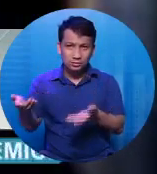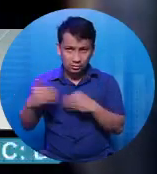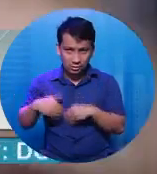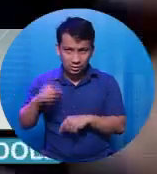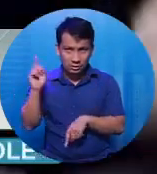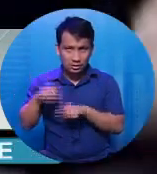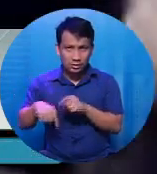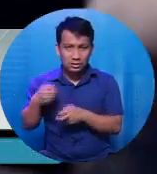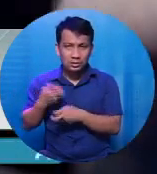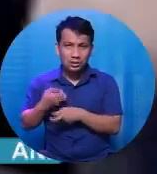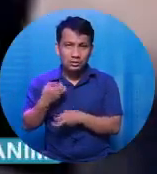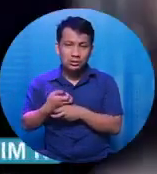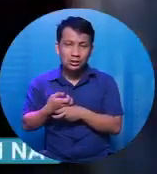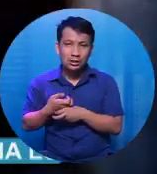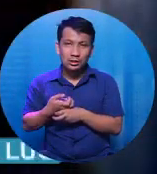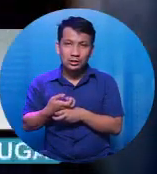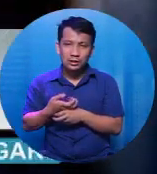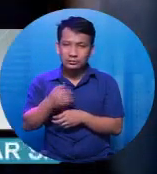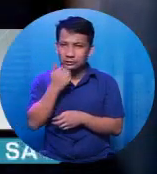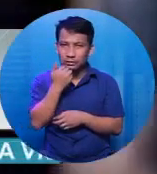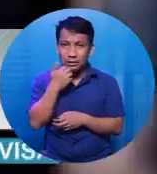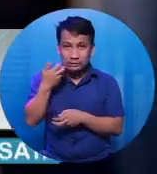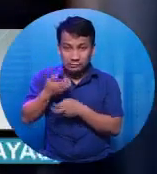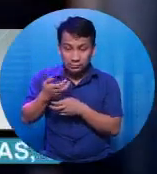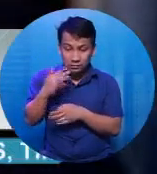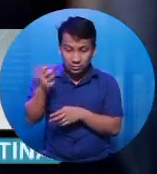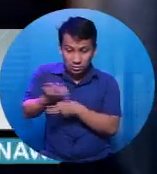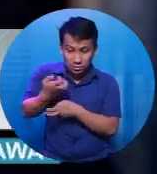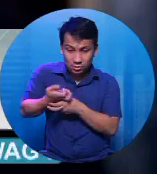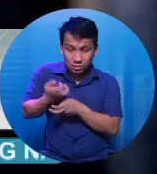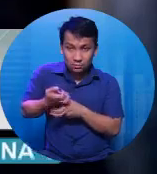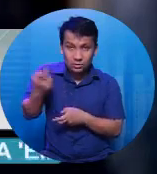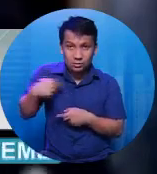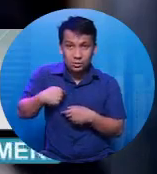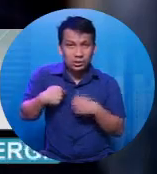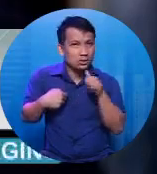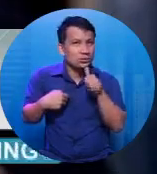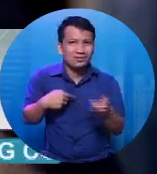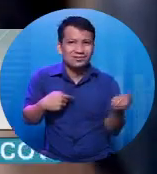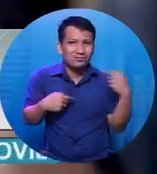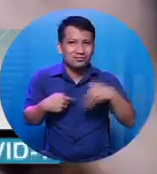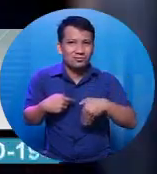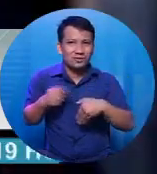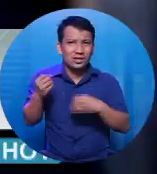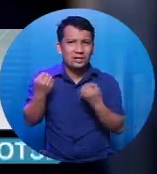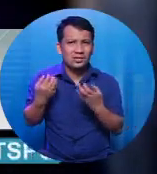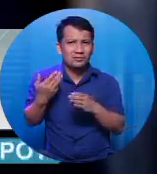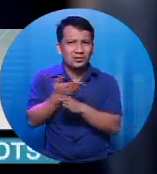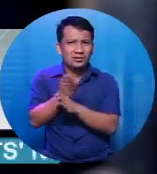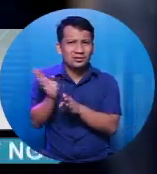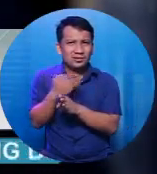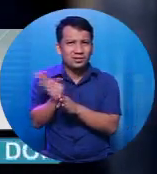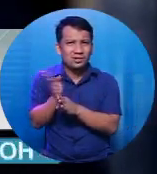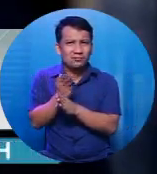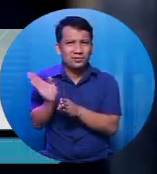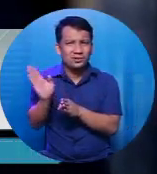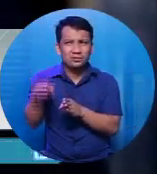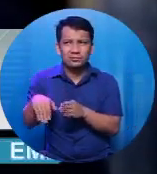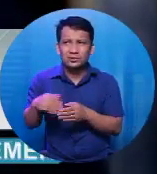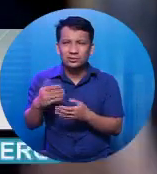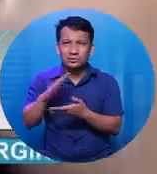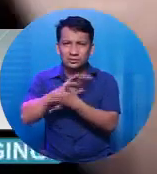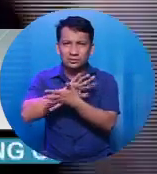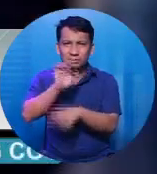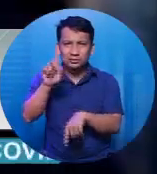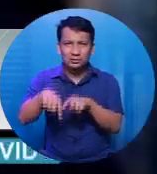ko. Ngayon, ayaw niyang pumunta dito. And then, ang dami niyang sinasabi, lahat na ng sintomas ng